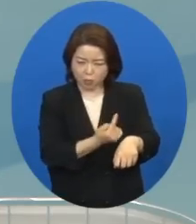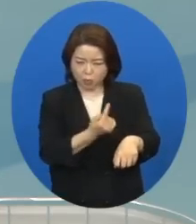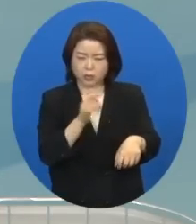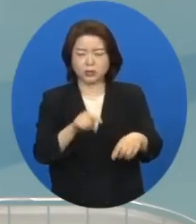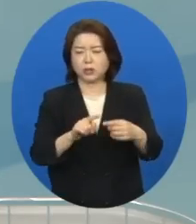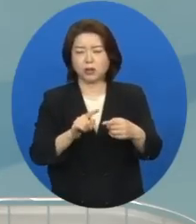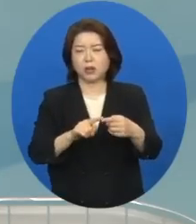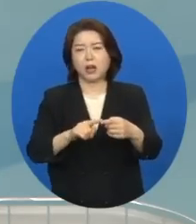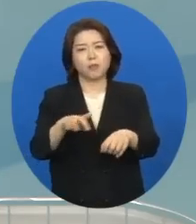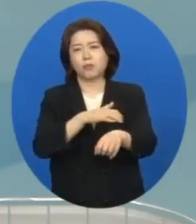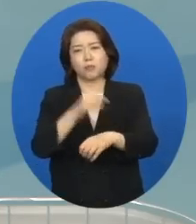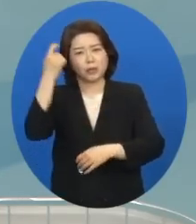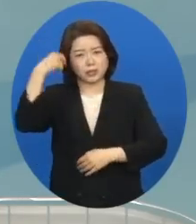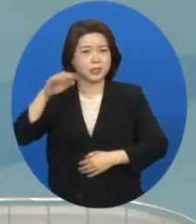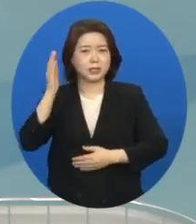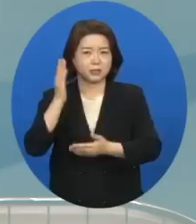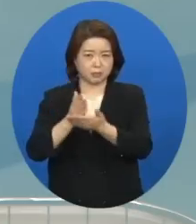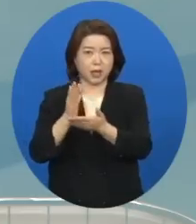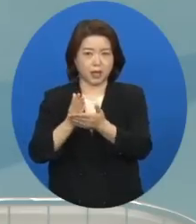하나님은